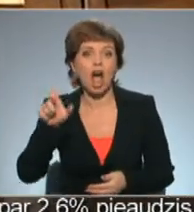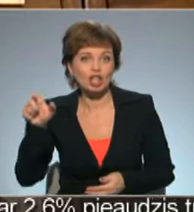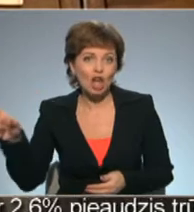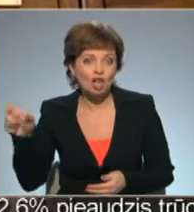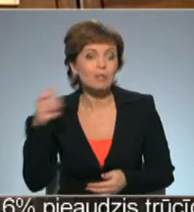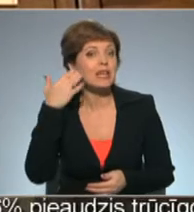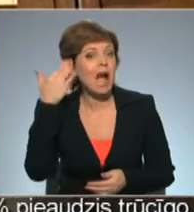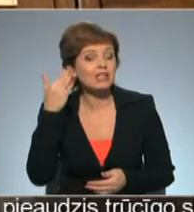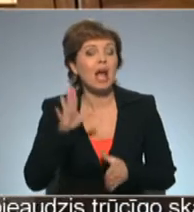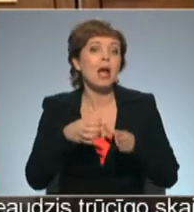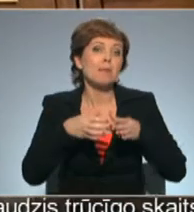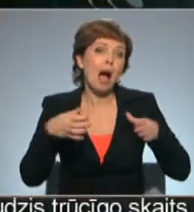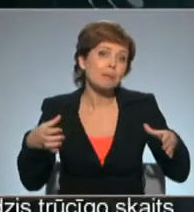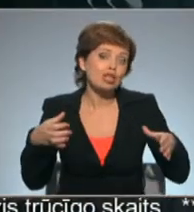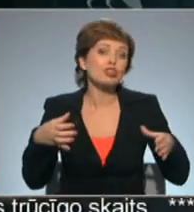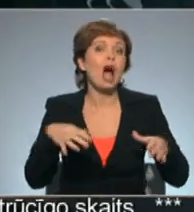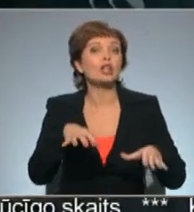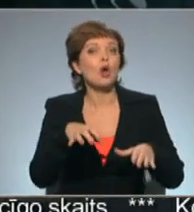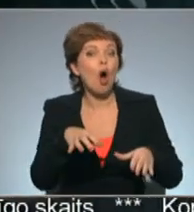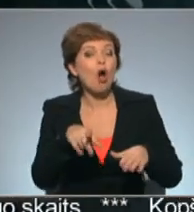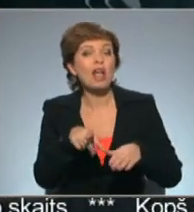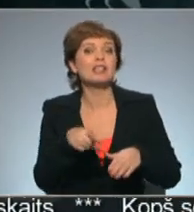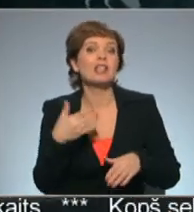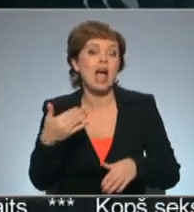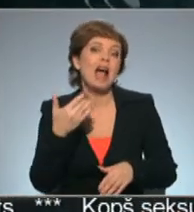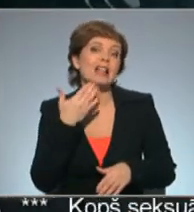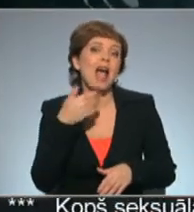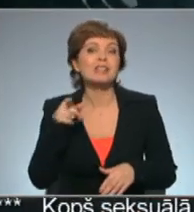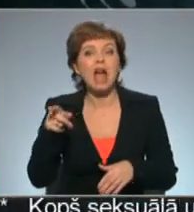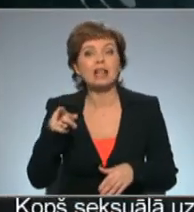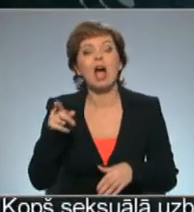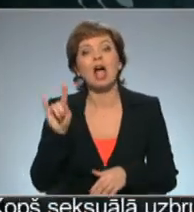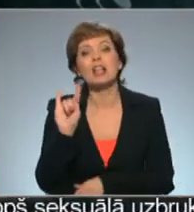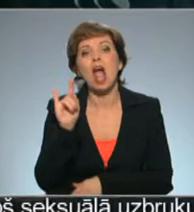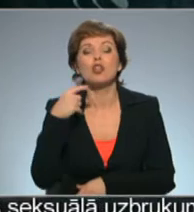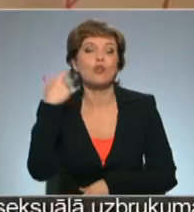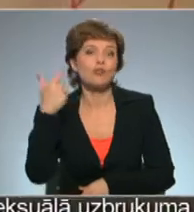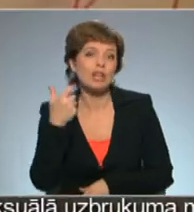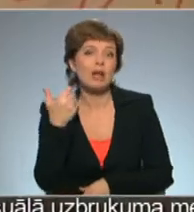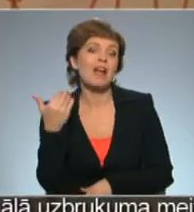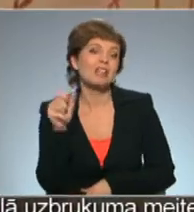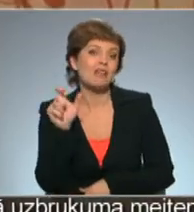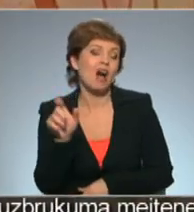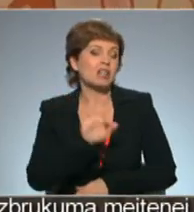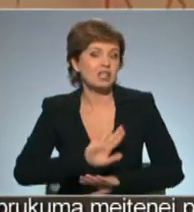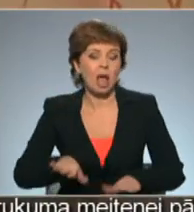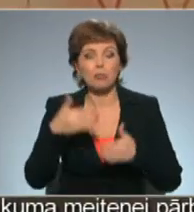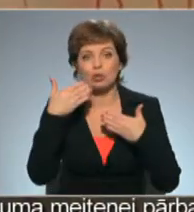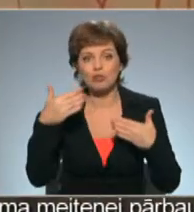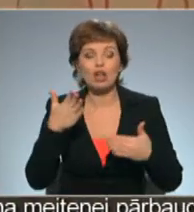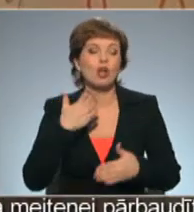paplašināt unikālo kolekciju, lai leģendārā režisora leļu filmu meistara un scenogrāfa vārds nebūtu svešs arī mūsu